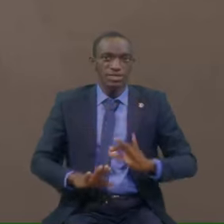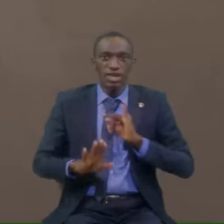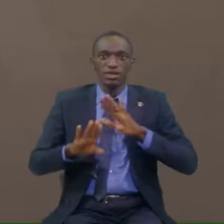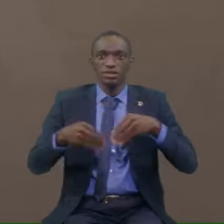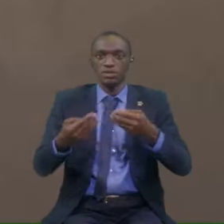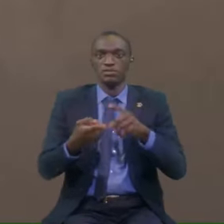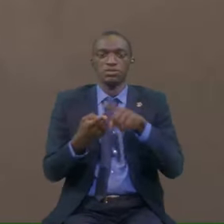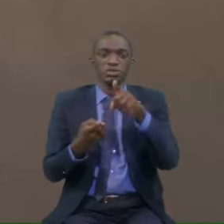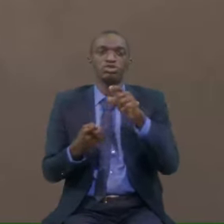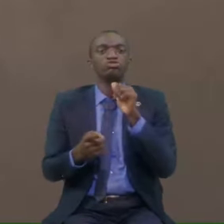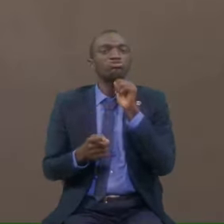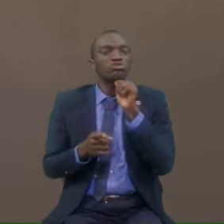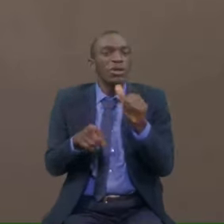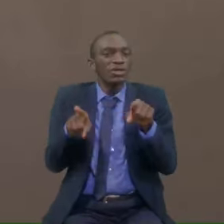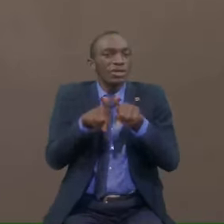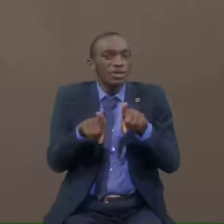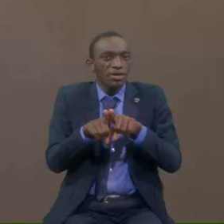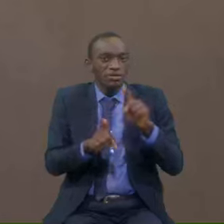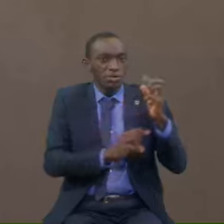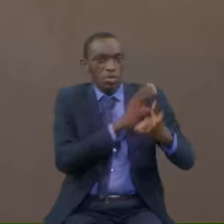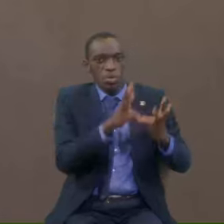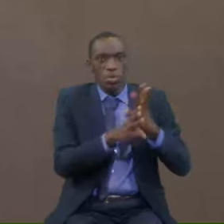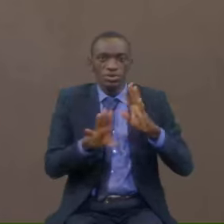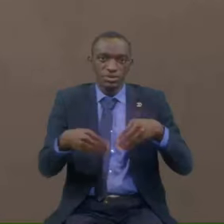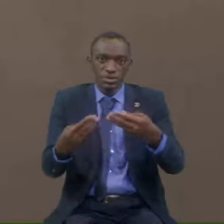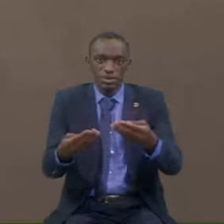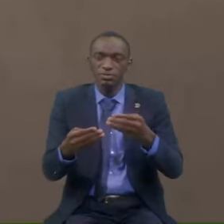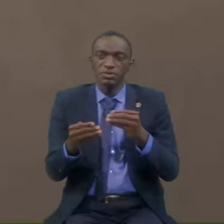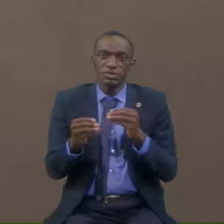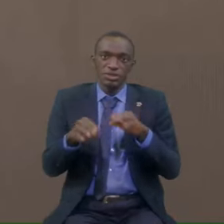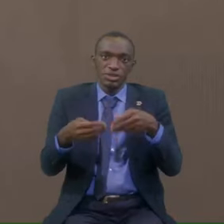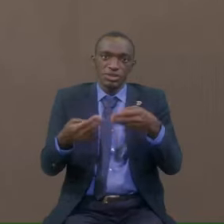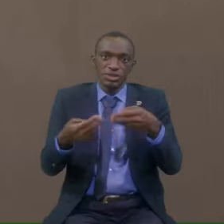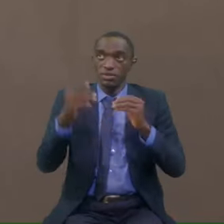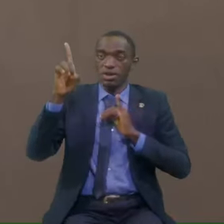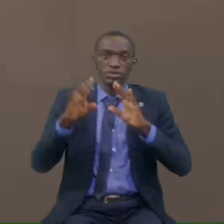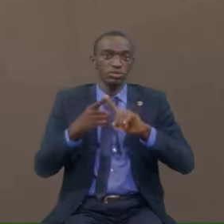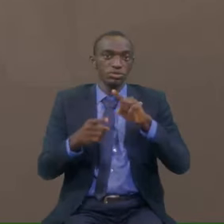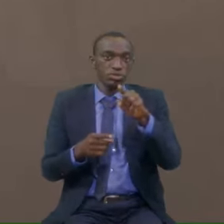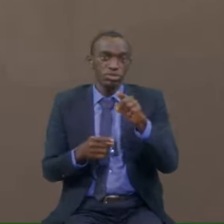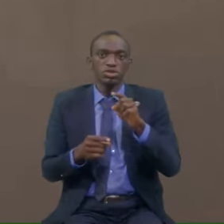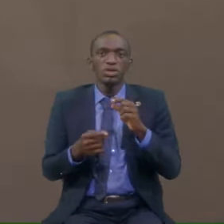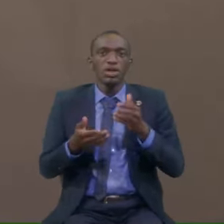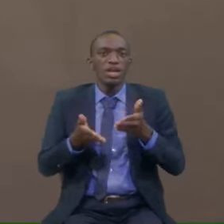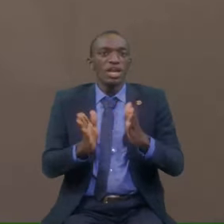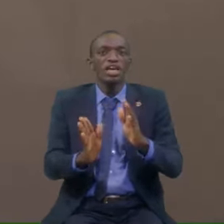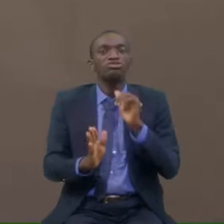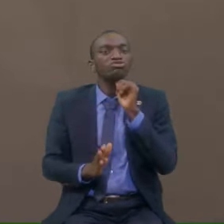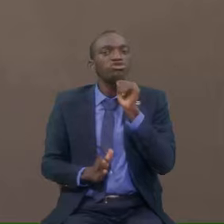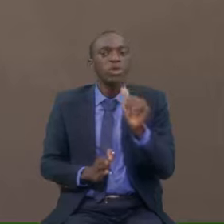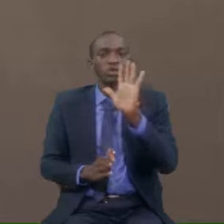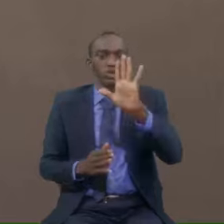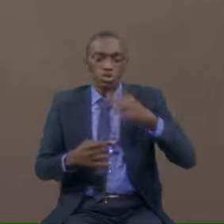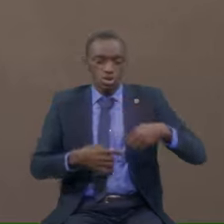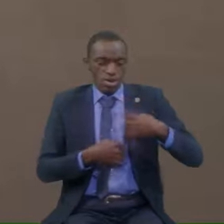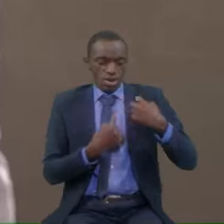ne vous donne pas comme le monde donne. Que votre cœur ne se trouble point et